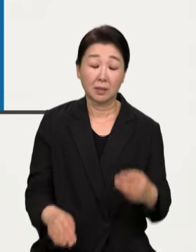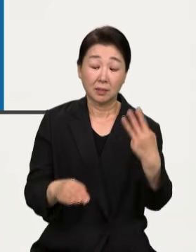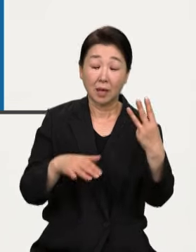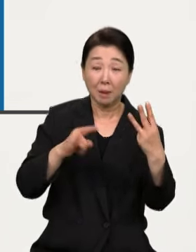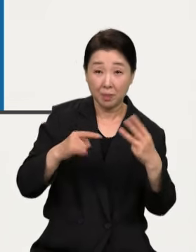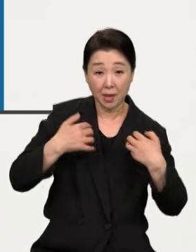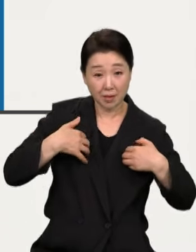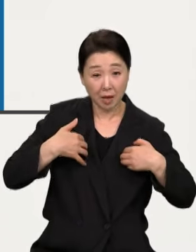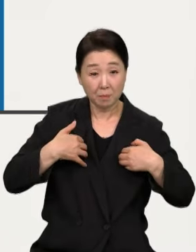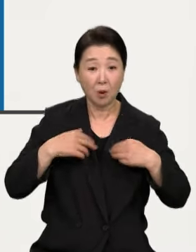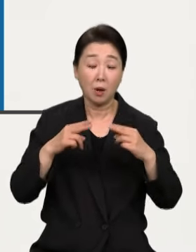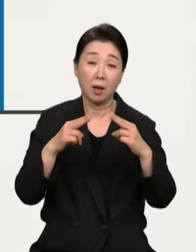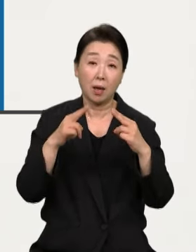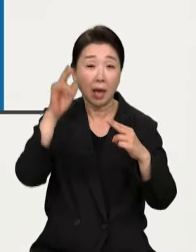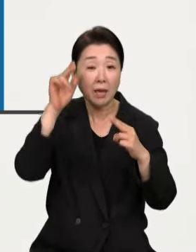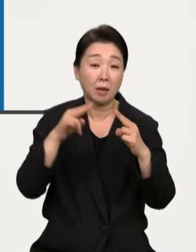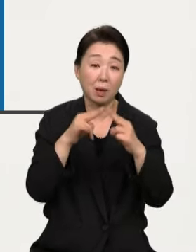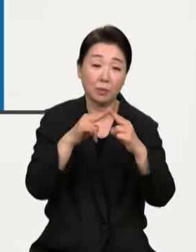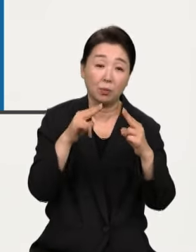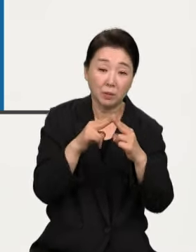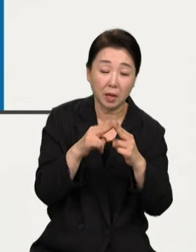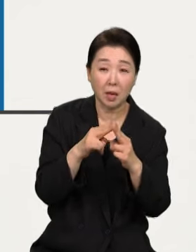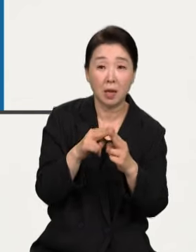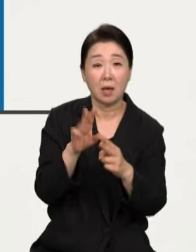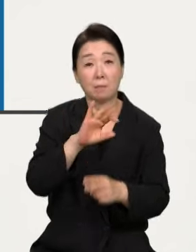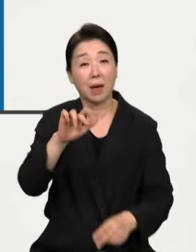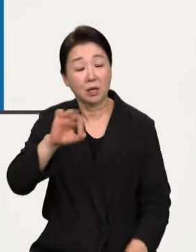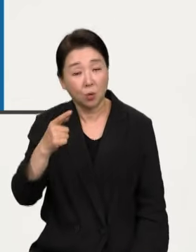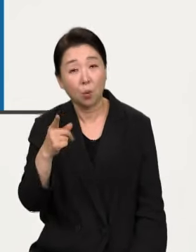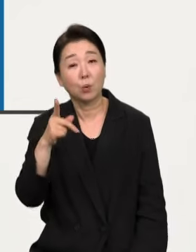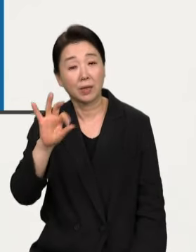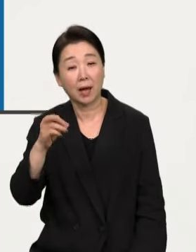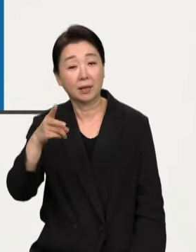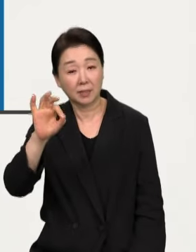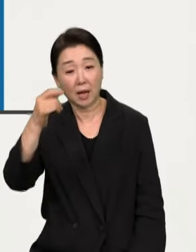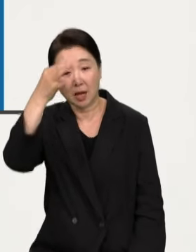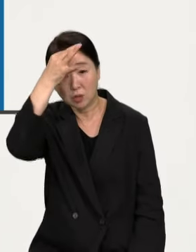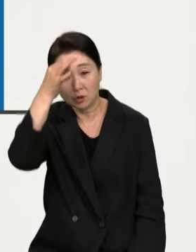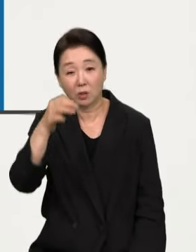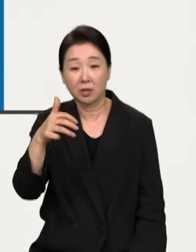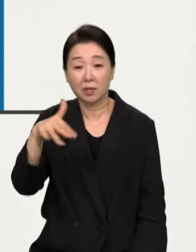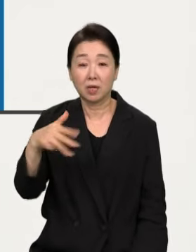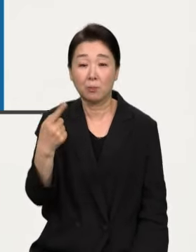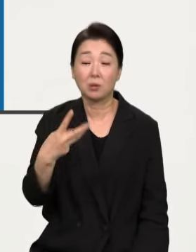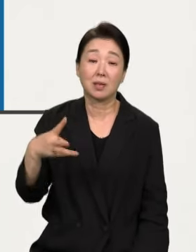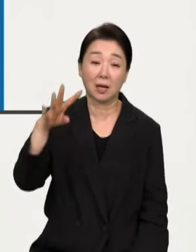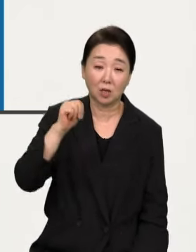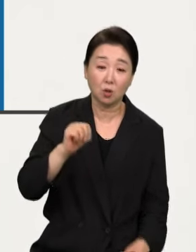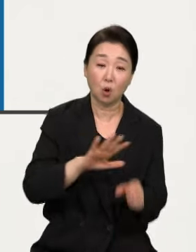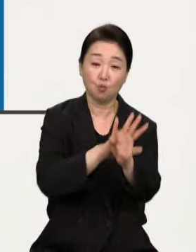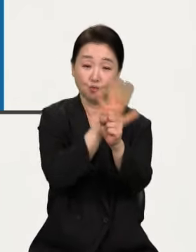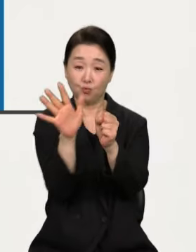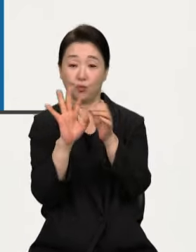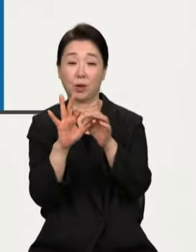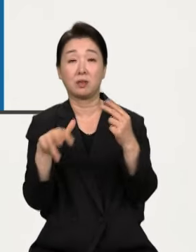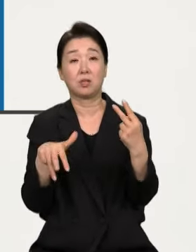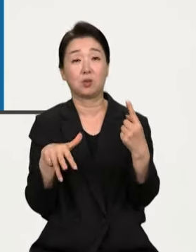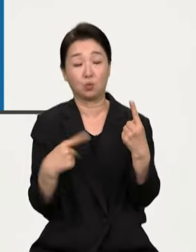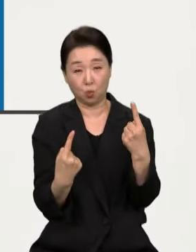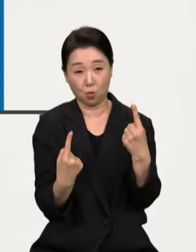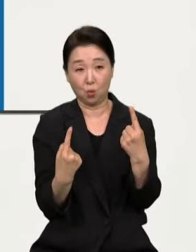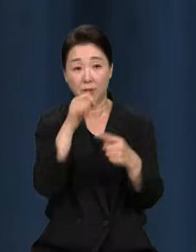기술에 해당하는 AI 반도체와 첨단 바이오 양자 기술 등의 3조 4천억원 우주 분야에선 처음으로 1조원